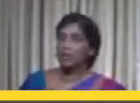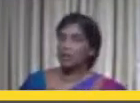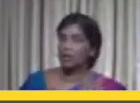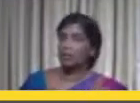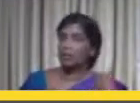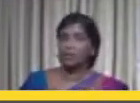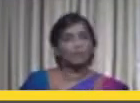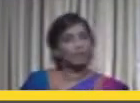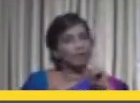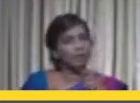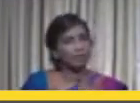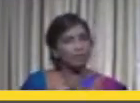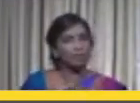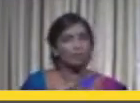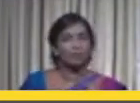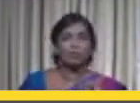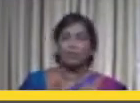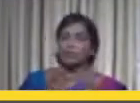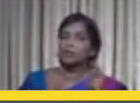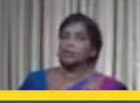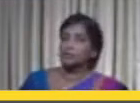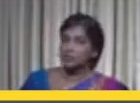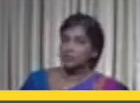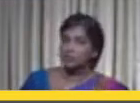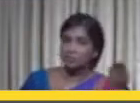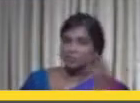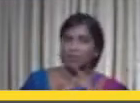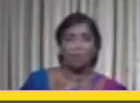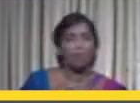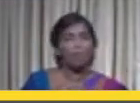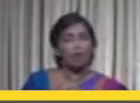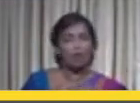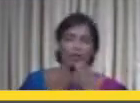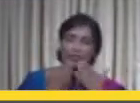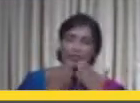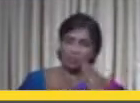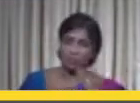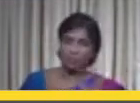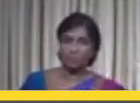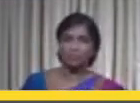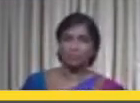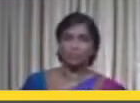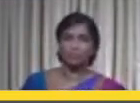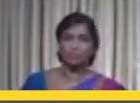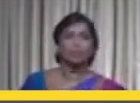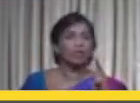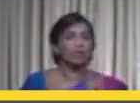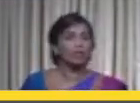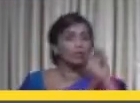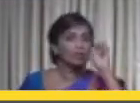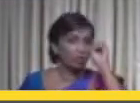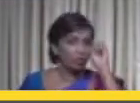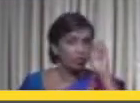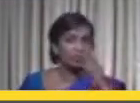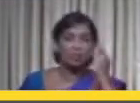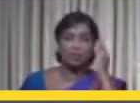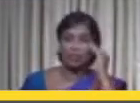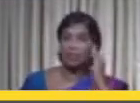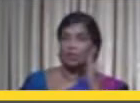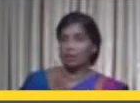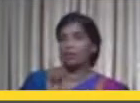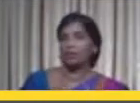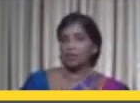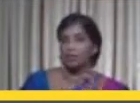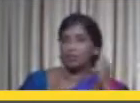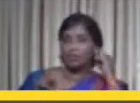महालेखा तो माटा मे कार्य मंडलेटा इवागे पोलिस स्तुतिवंत अद उदे कांता मंत्री तुम्हें